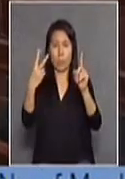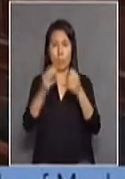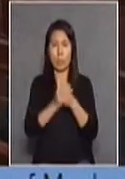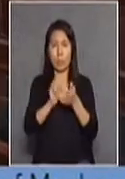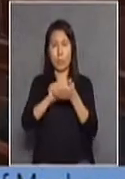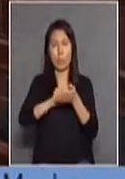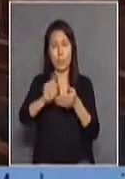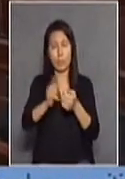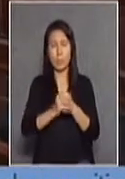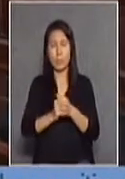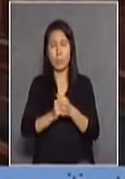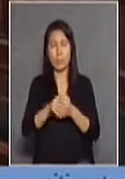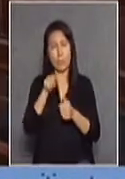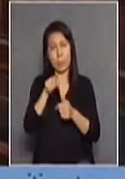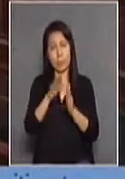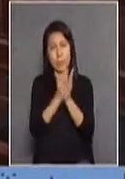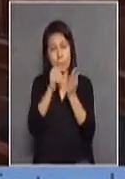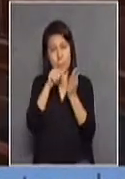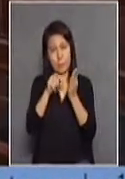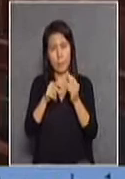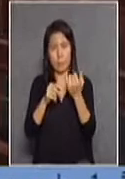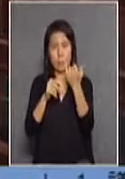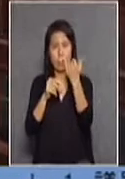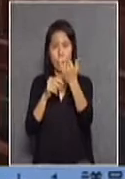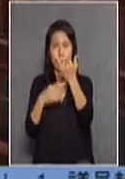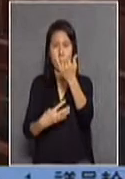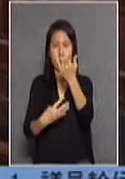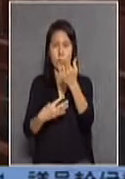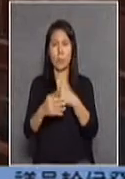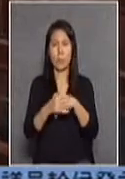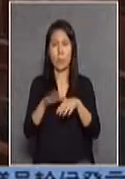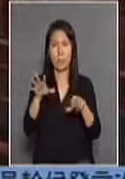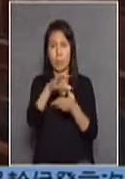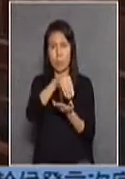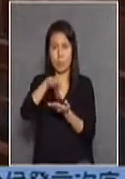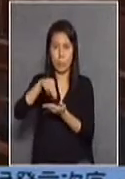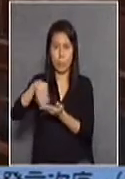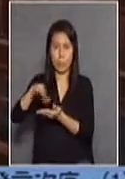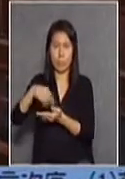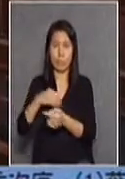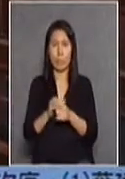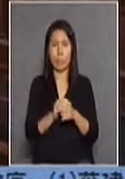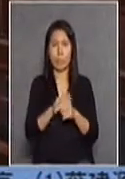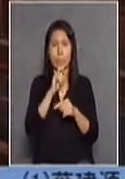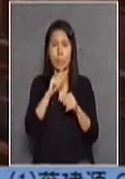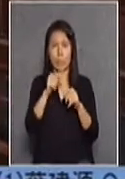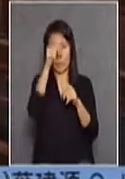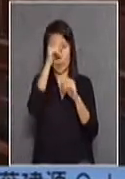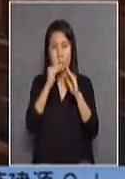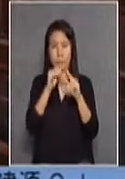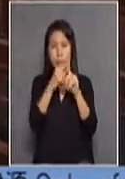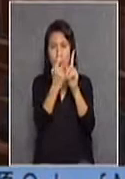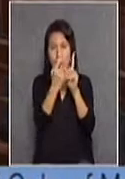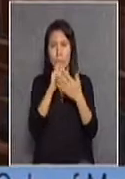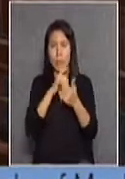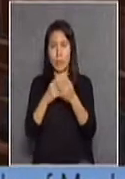講咧？佢就係喺六四當日收集咗北京11间醫院嘅